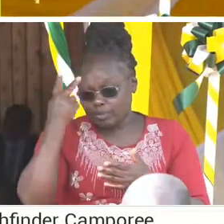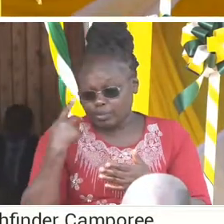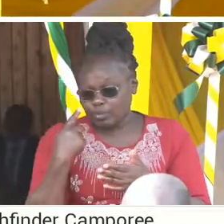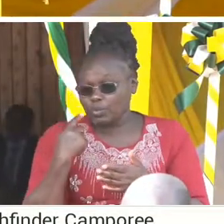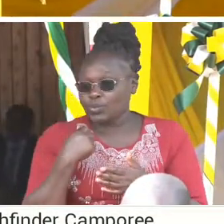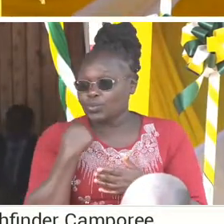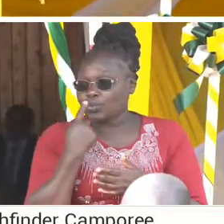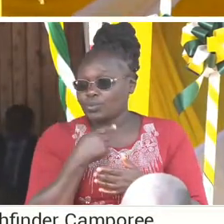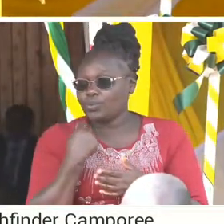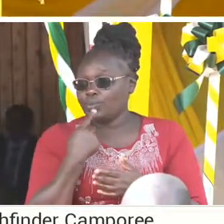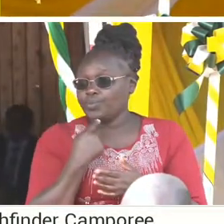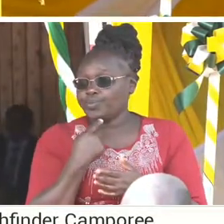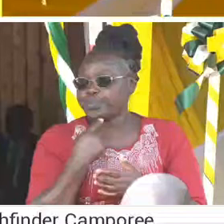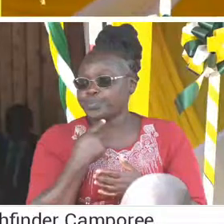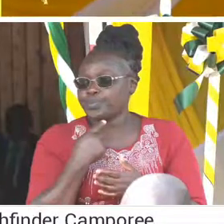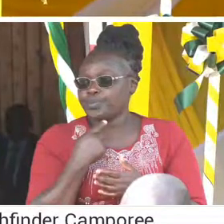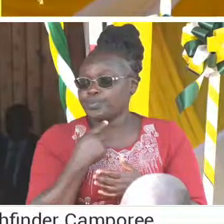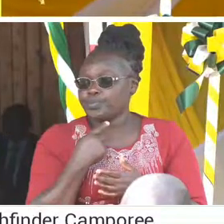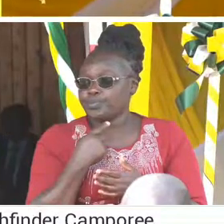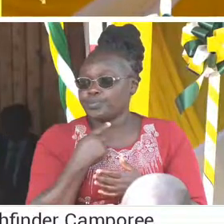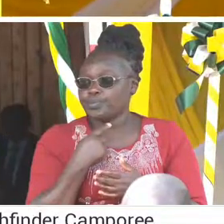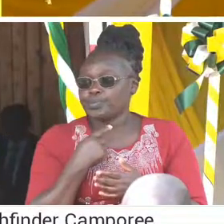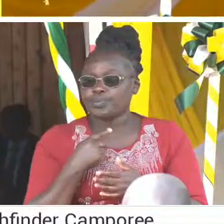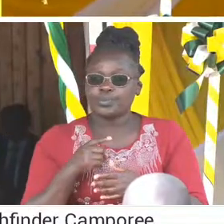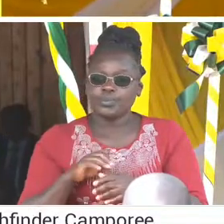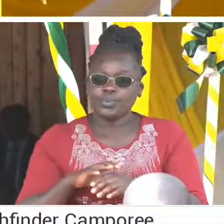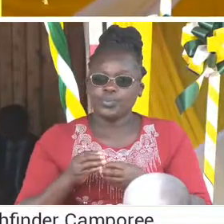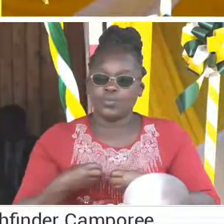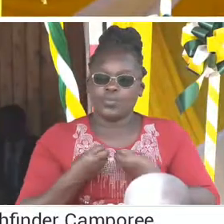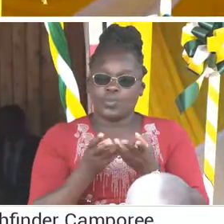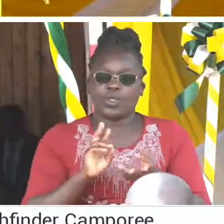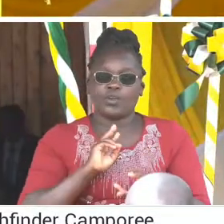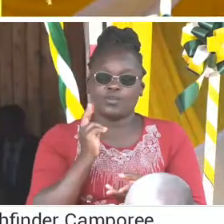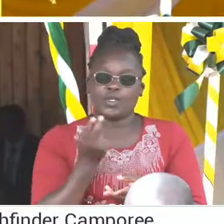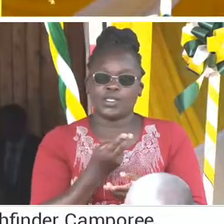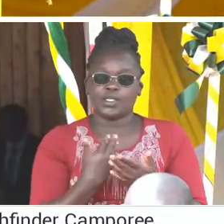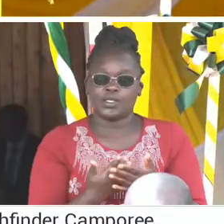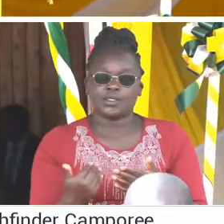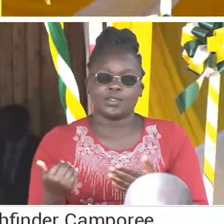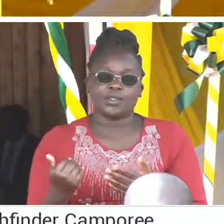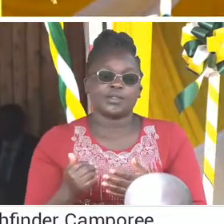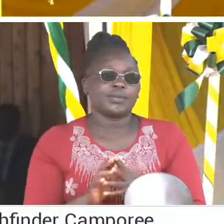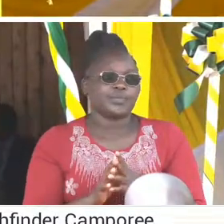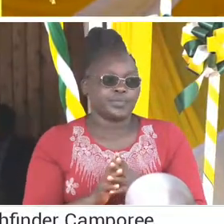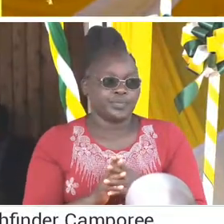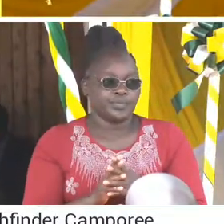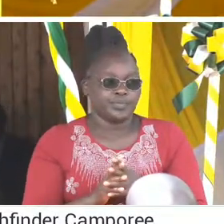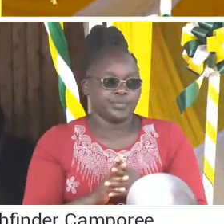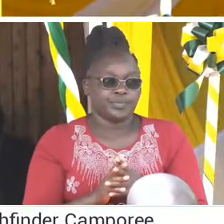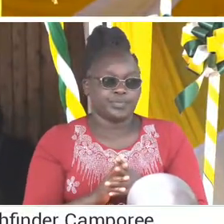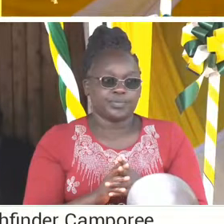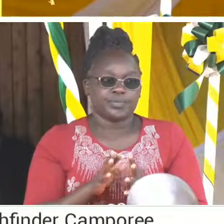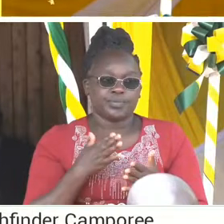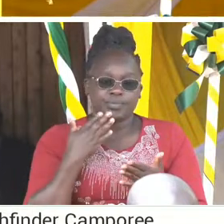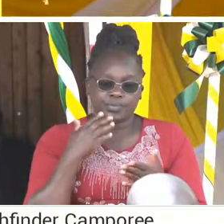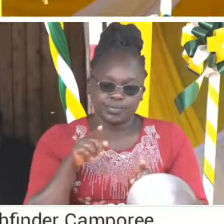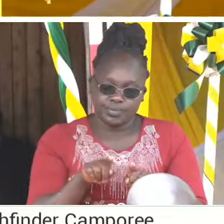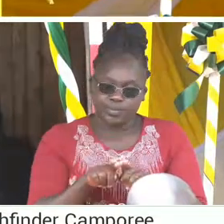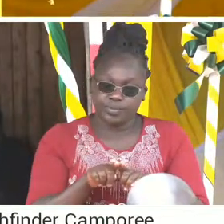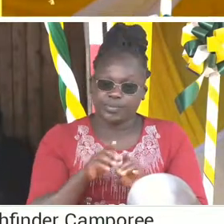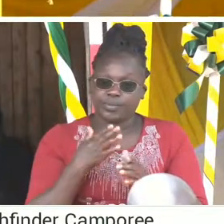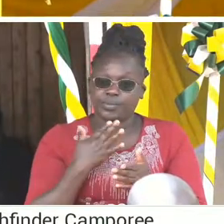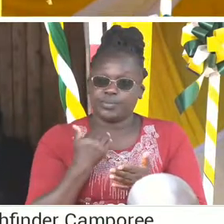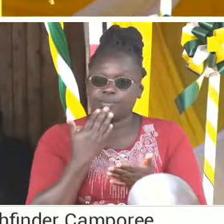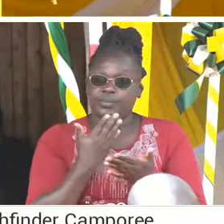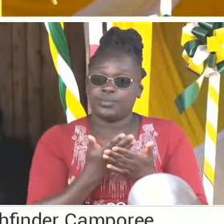kweli tulifurahia nidhamu yao na mmeona vile wameendelea siku ya leo. Pia tunataka kumshukuru Mungu kwa sababu ya kutupa